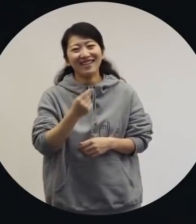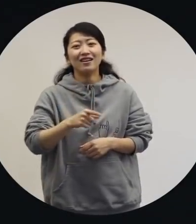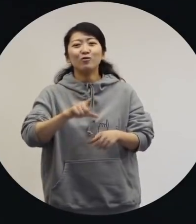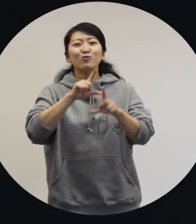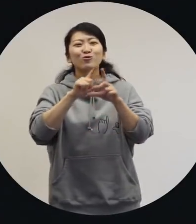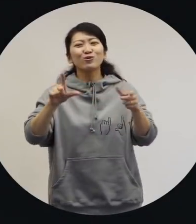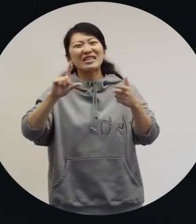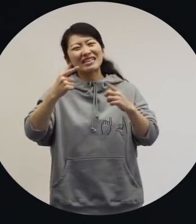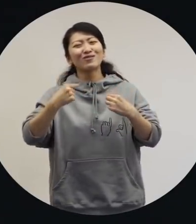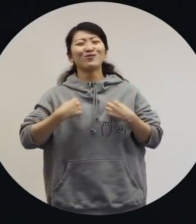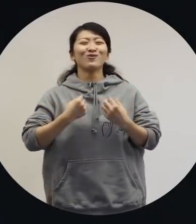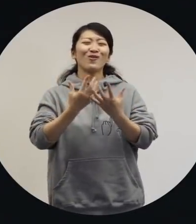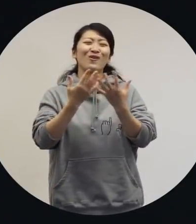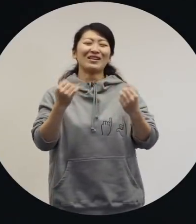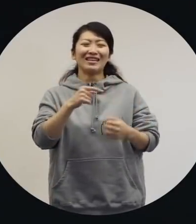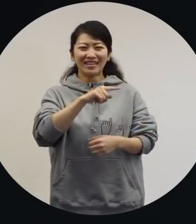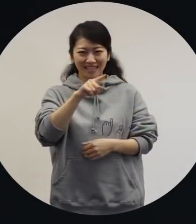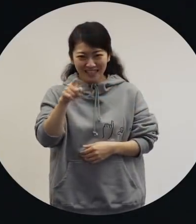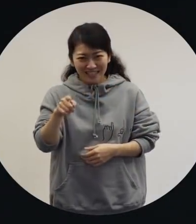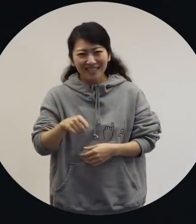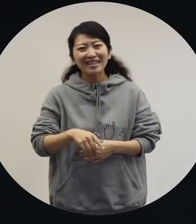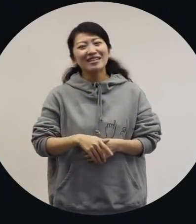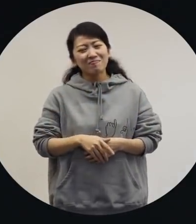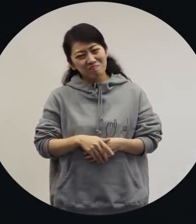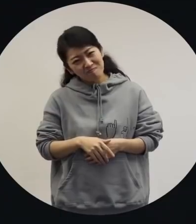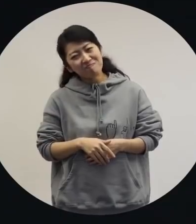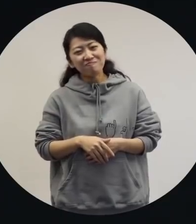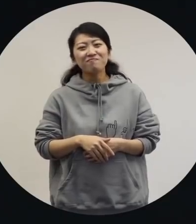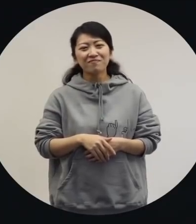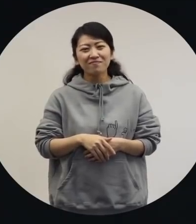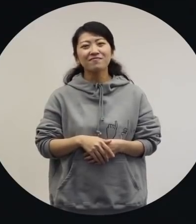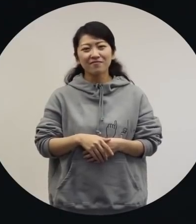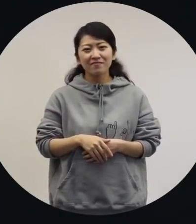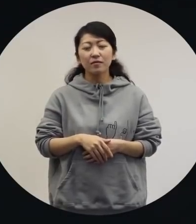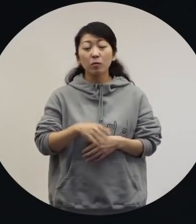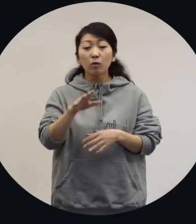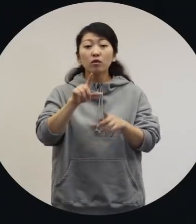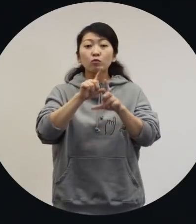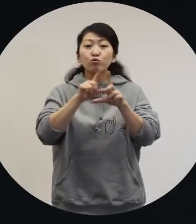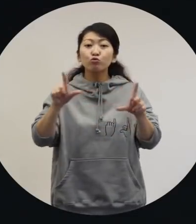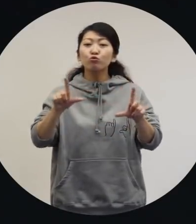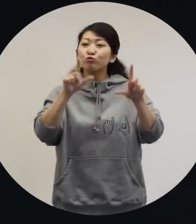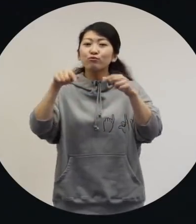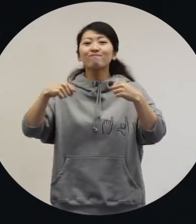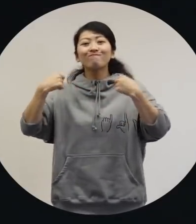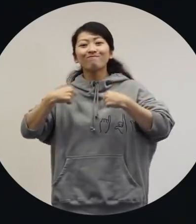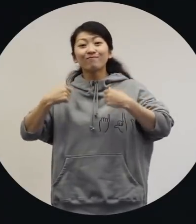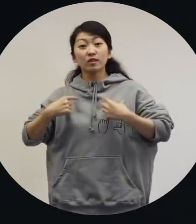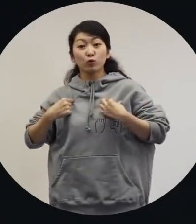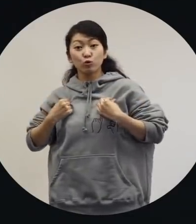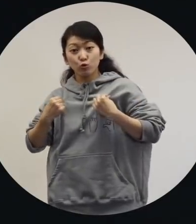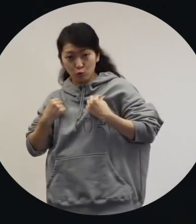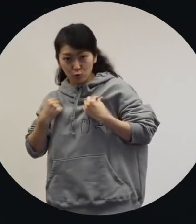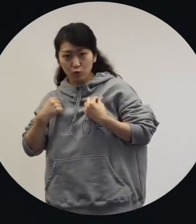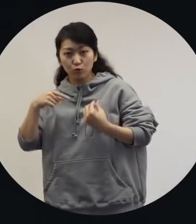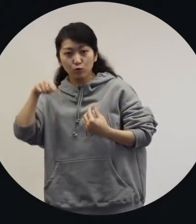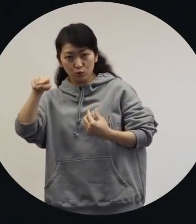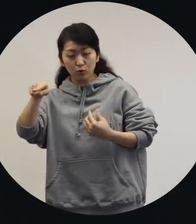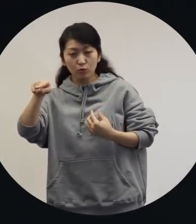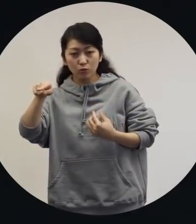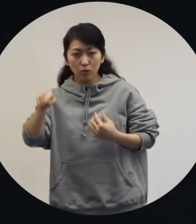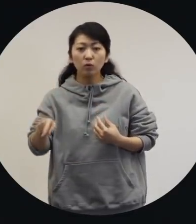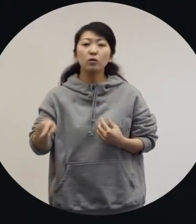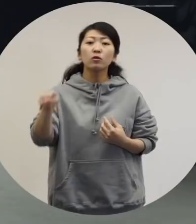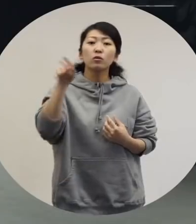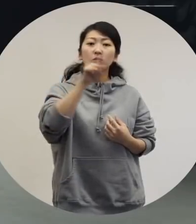そうですね、標準的じゃないのが多いので、服としてはあの、まあ、でも、まあ、日常の中